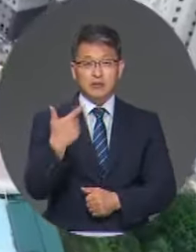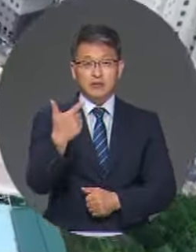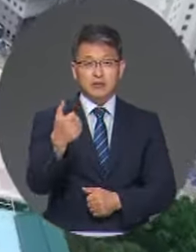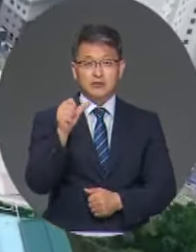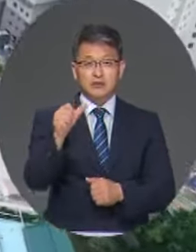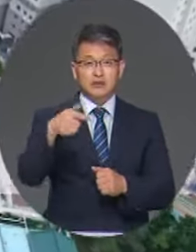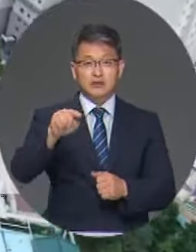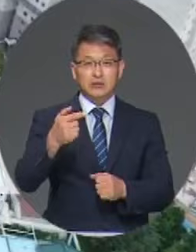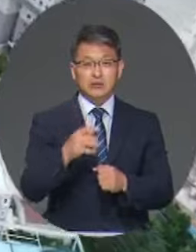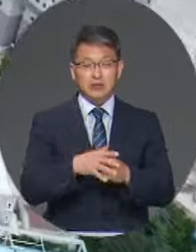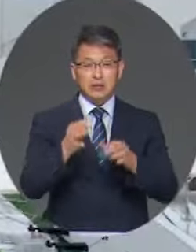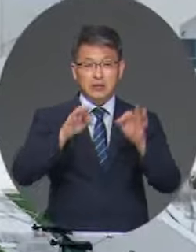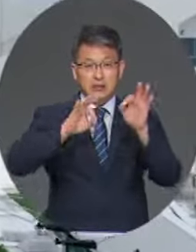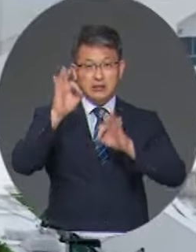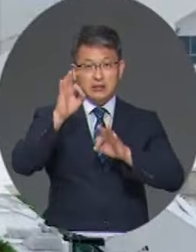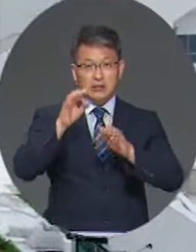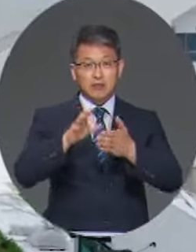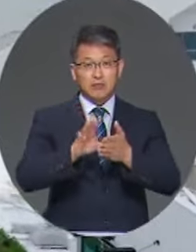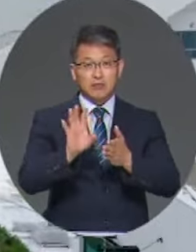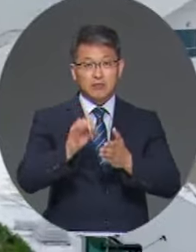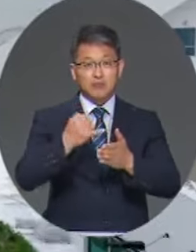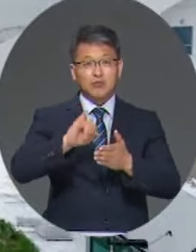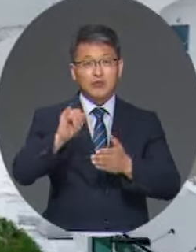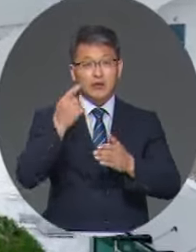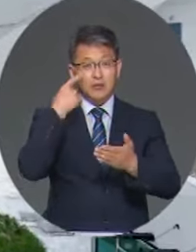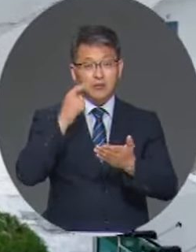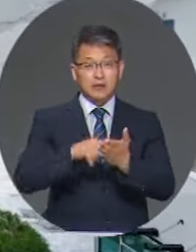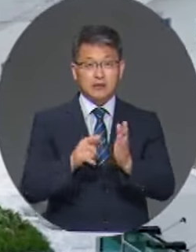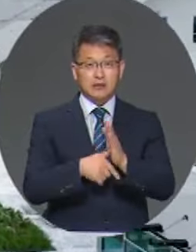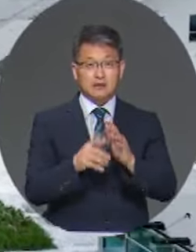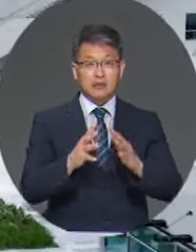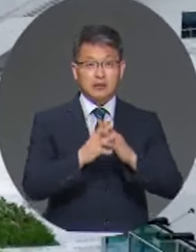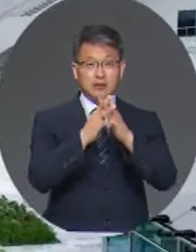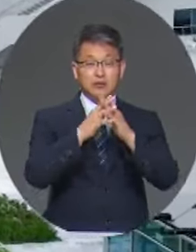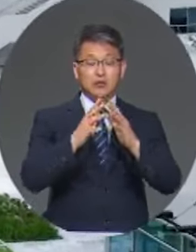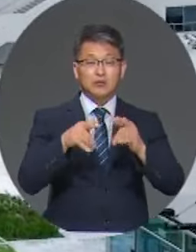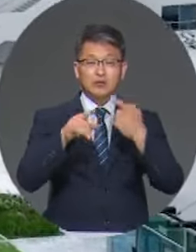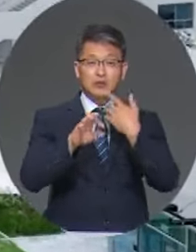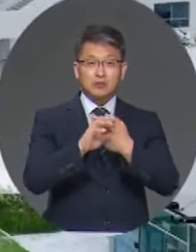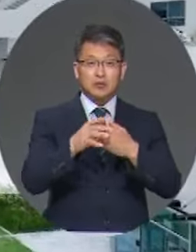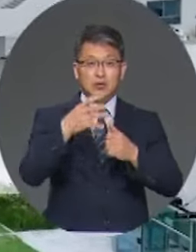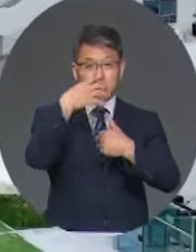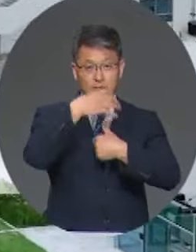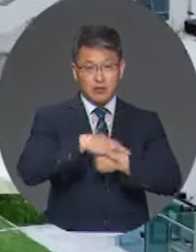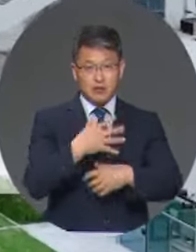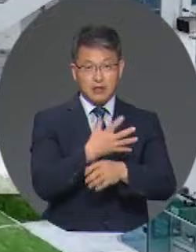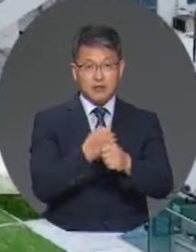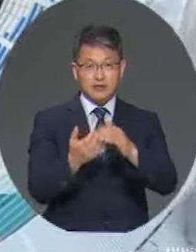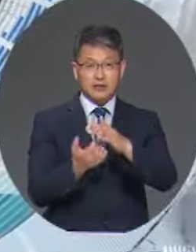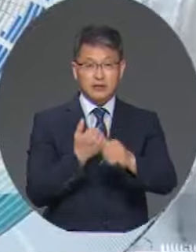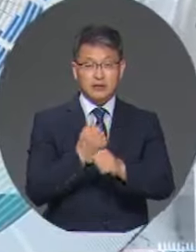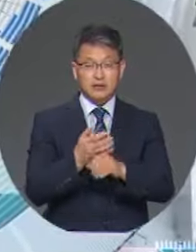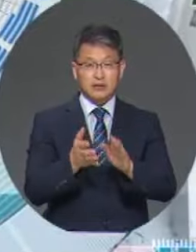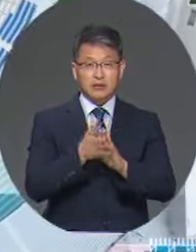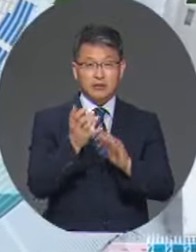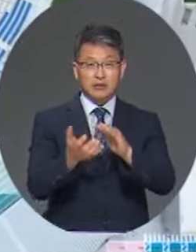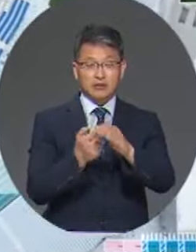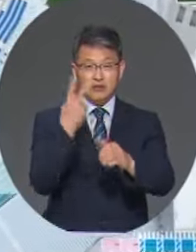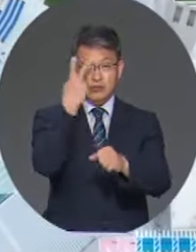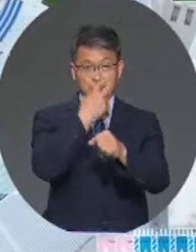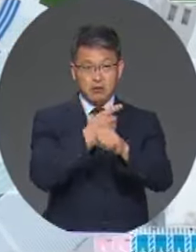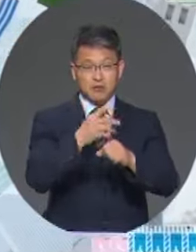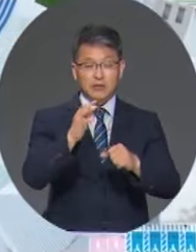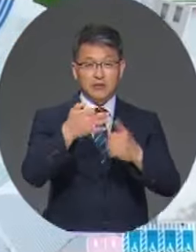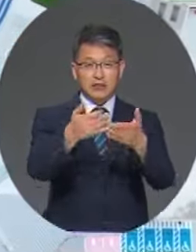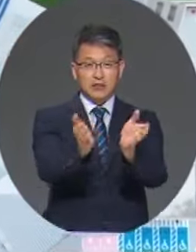3예 다섯 건의 하자를 발견했습니다 공사는 김해종합운동장 위수탁 계약에 앞서 시설물 사전 점검